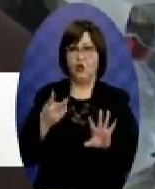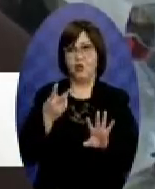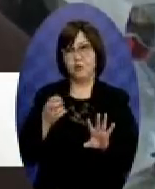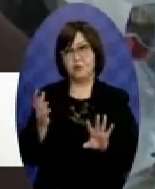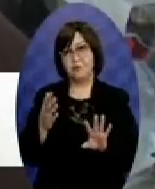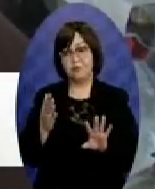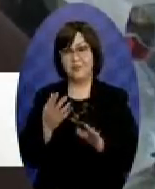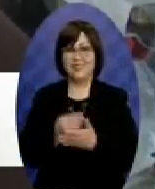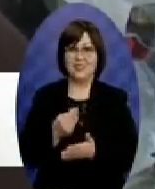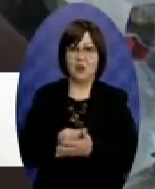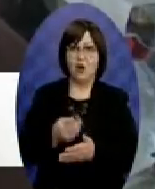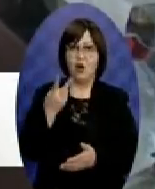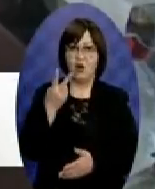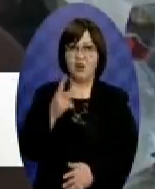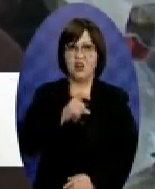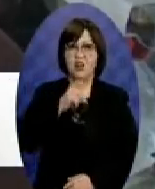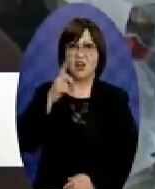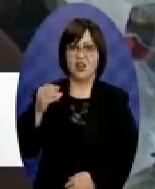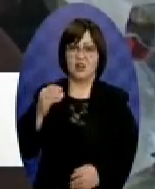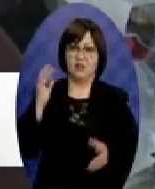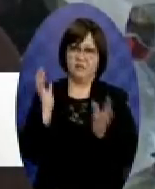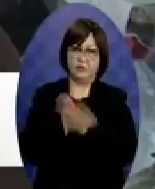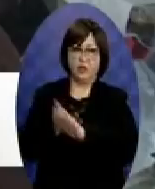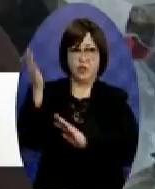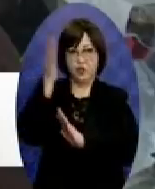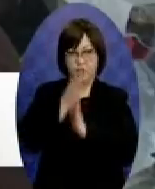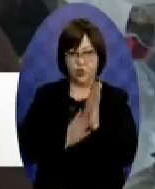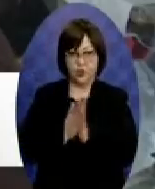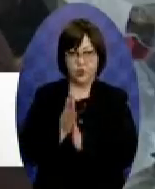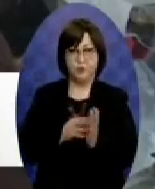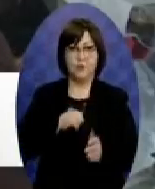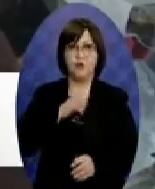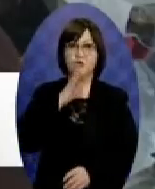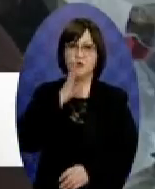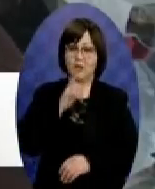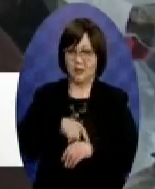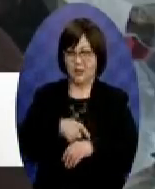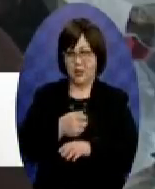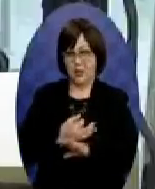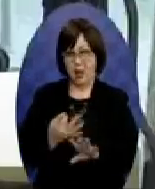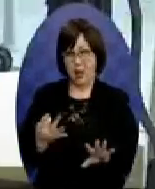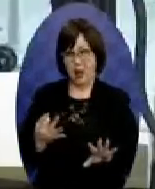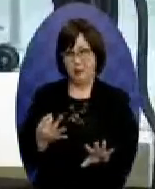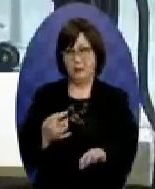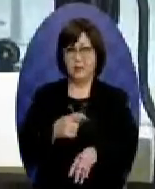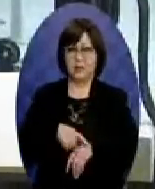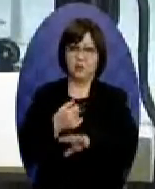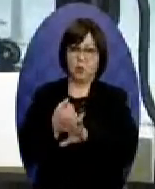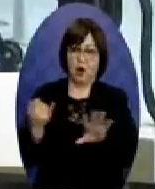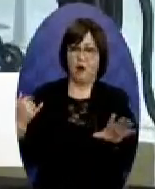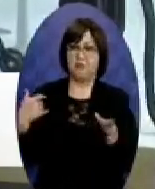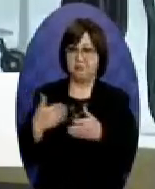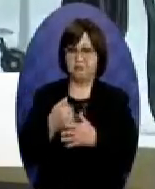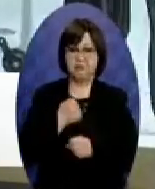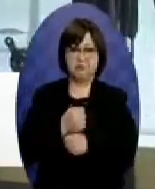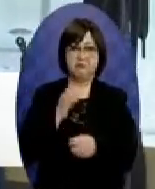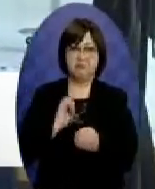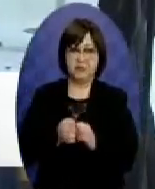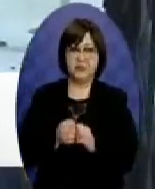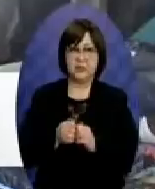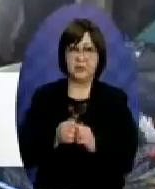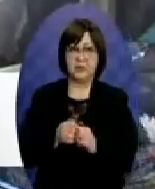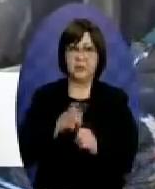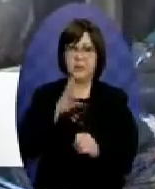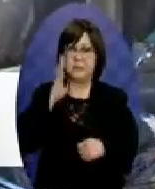2 хилжээр ажиллаж байгаа. А шөнийн хувьд би бол өглөөний 8 цаг 6 цаг хүртэл ергээд ажиллаж байгаа. Мэдээч энэ яг сар шинтэй